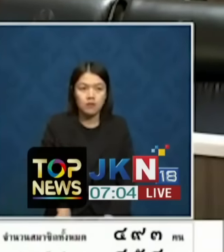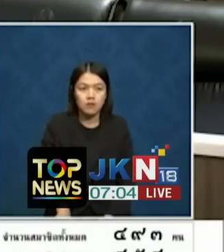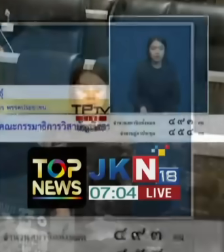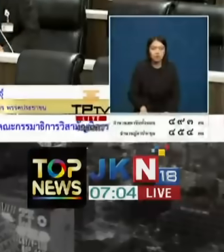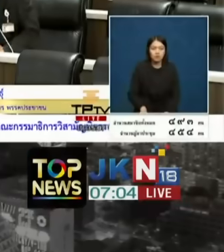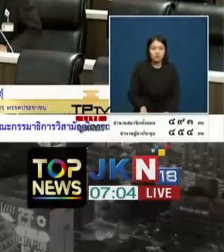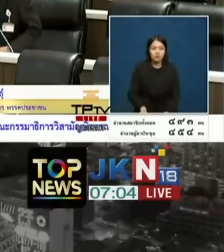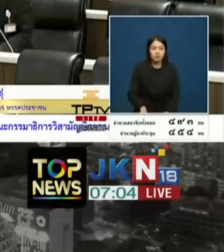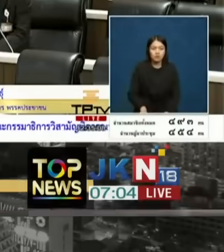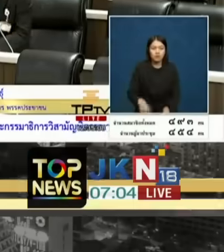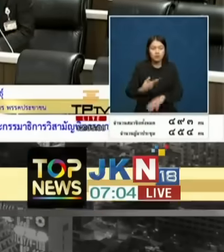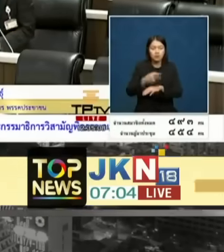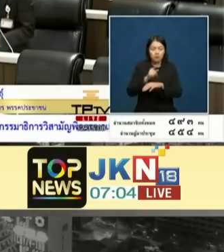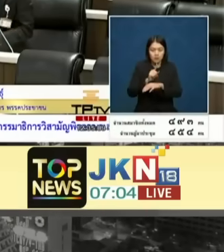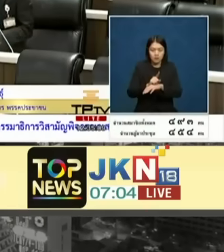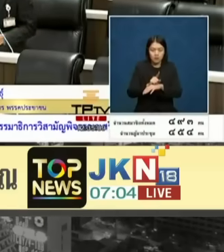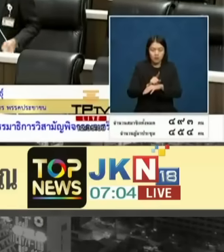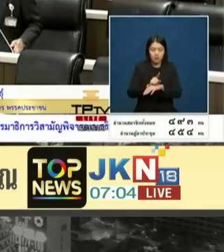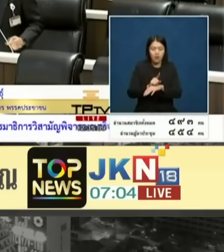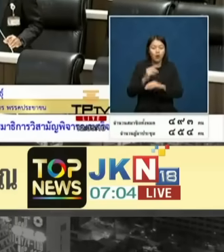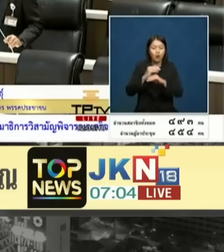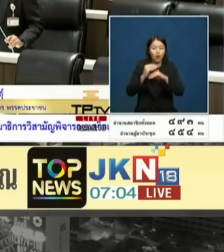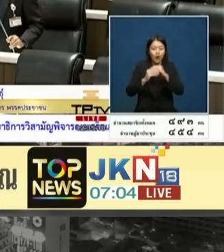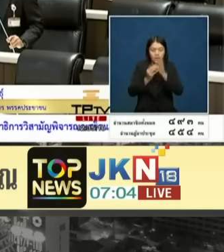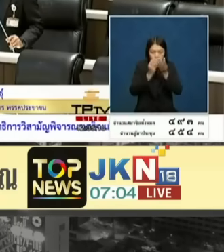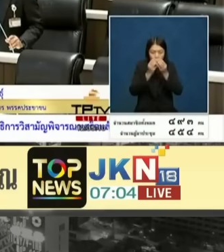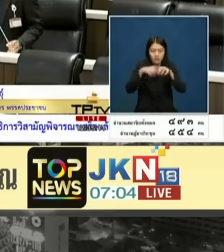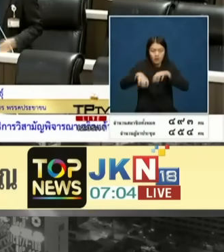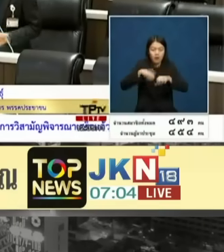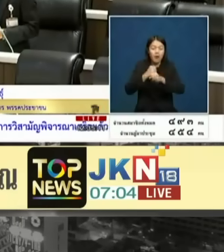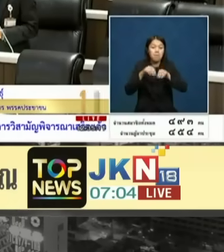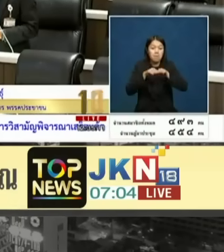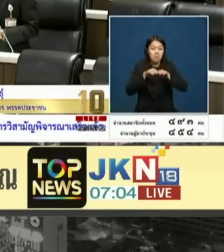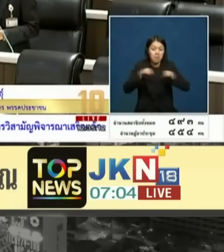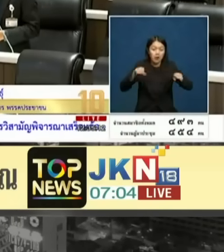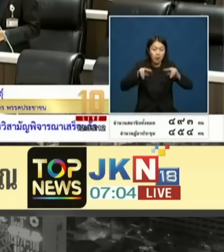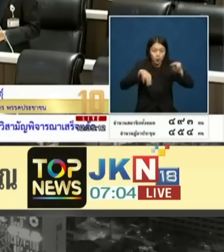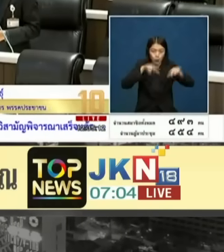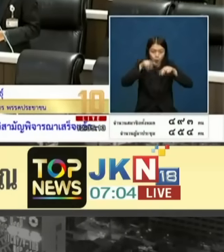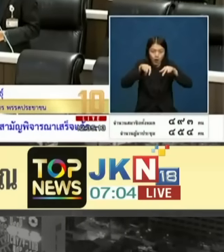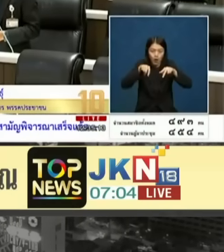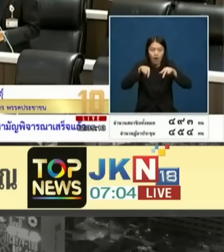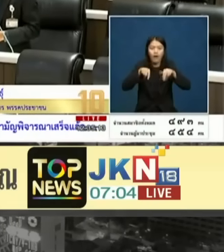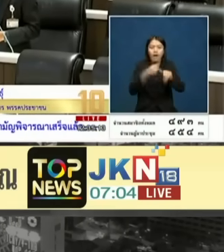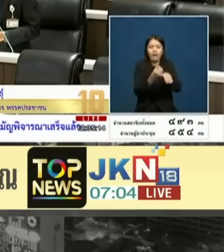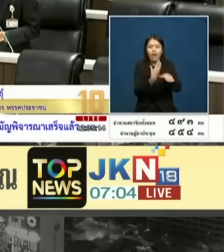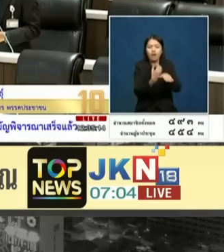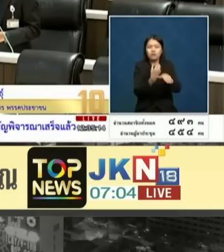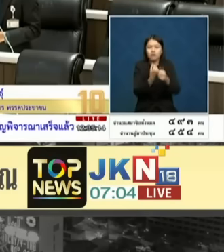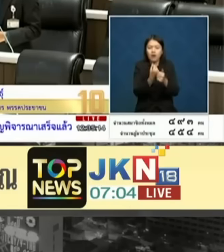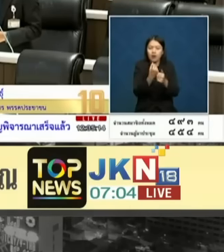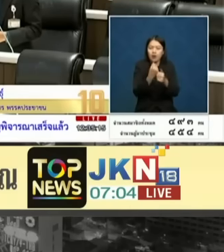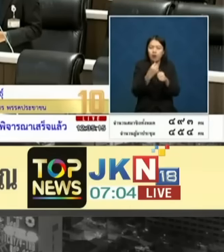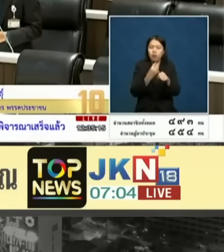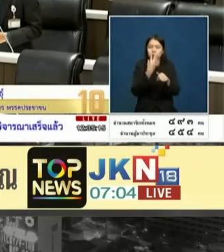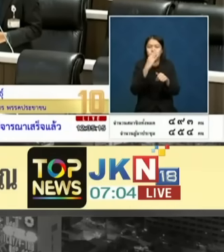วตาได้ไหม จำได้ยังอยู่ในความทรงจำ แพทเทิร์นเดียวกันเลยก็เลยถูกล้อโอ้โหในโซเชียลนะเดี๋ยวลองย้อน